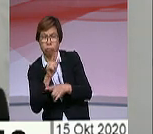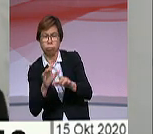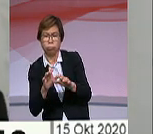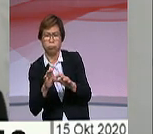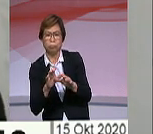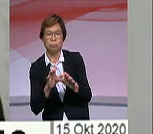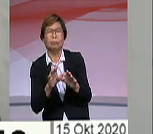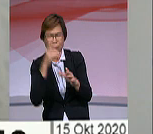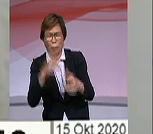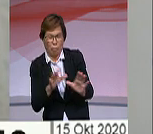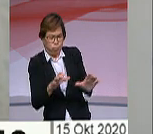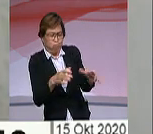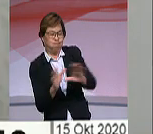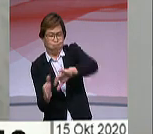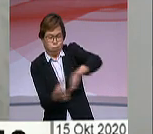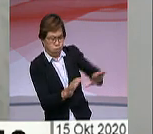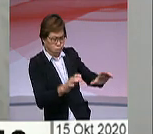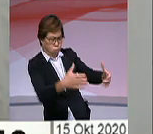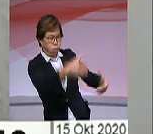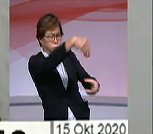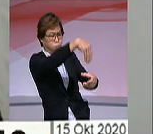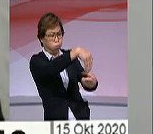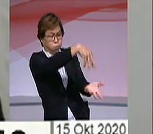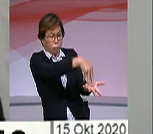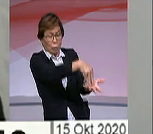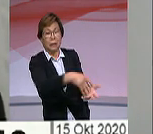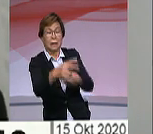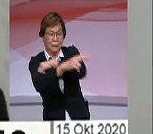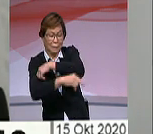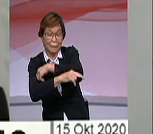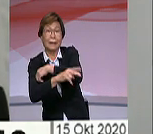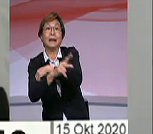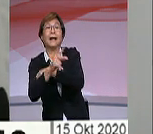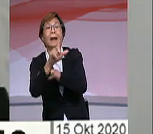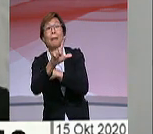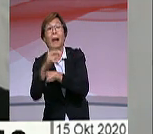di dalam penjara. Negeri-negeri di Lembah Kelang pula merangkumi